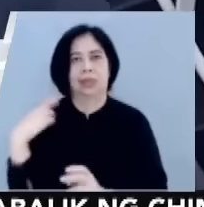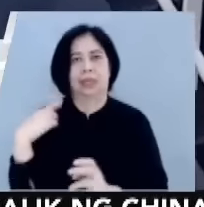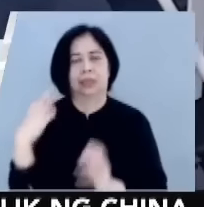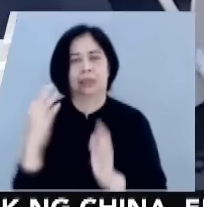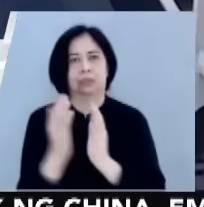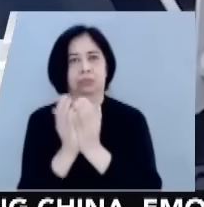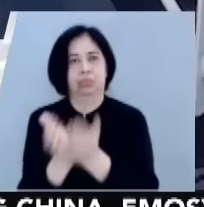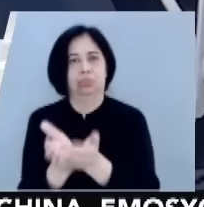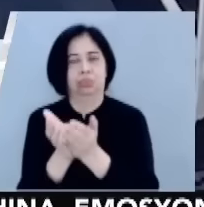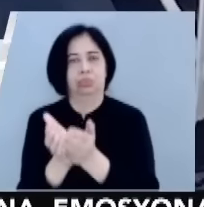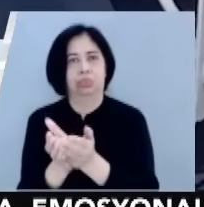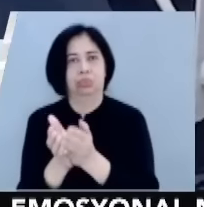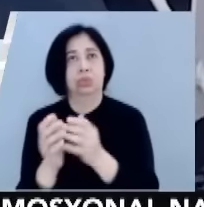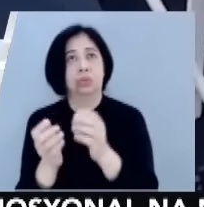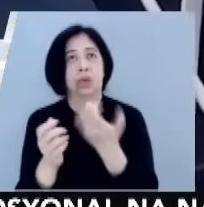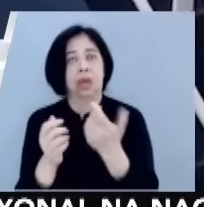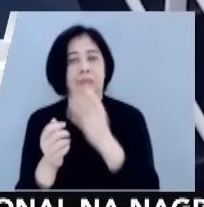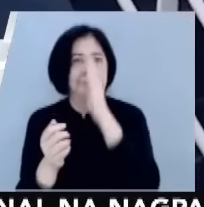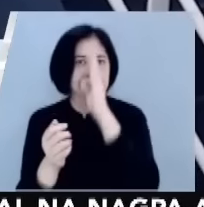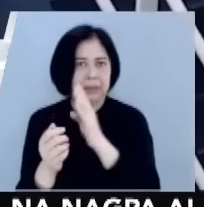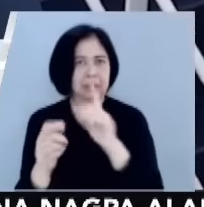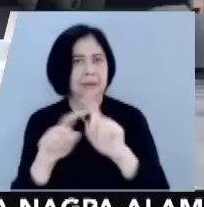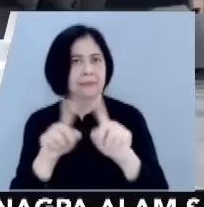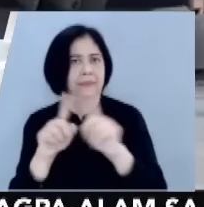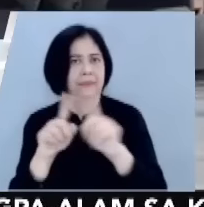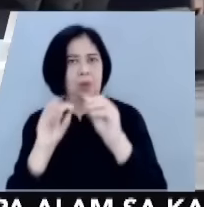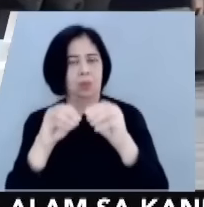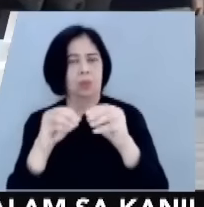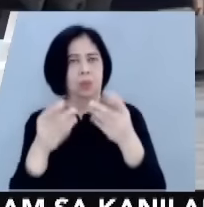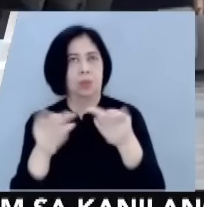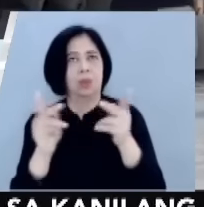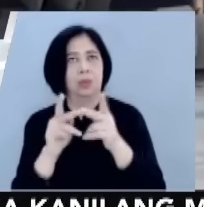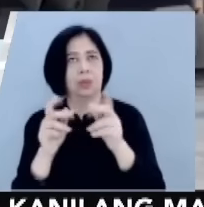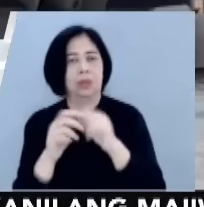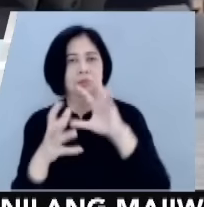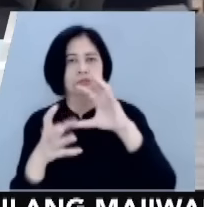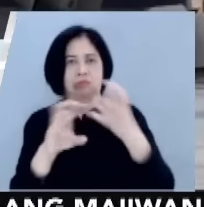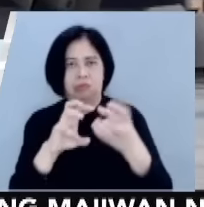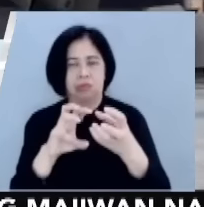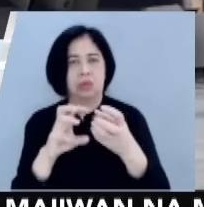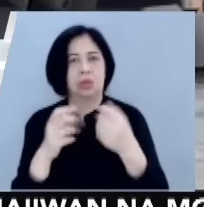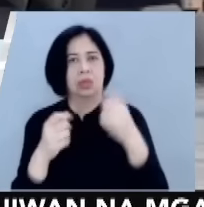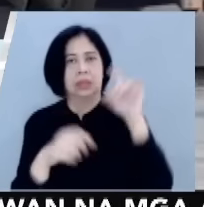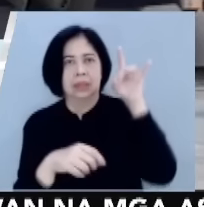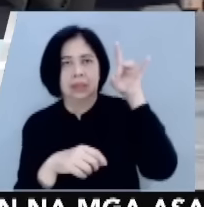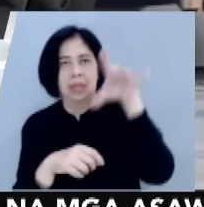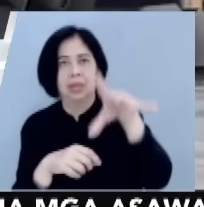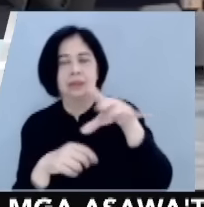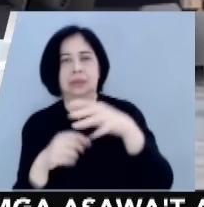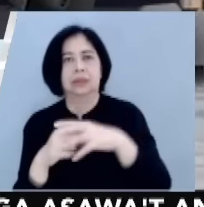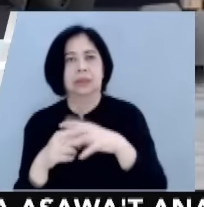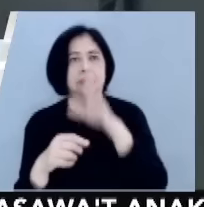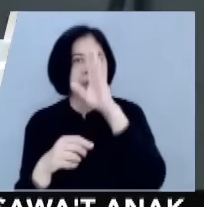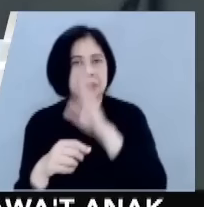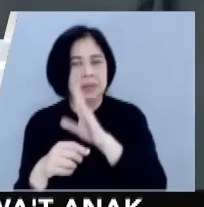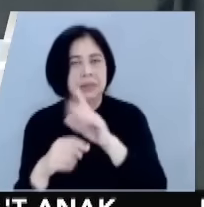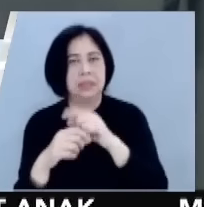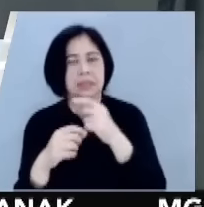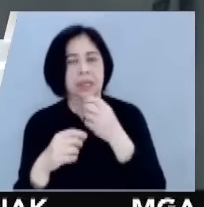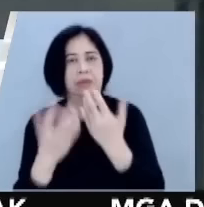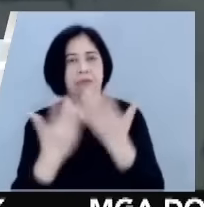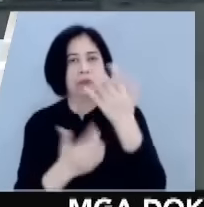Ang isang lifecraft may crack at nasira ang lagayan nito. Na-deform ang navigational light ng barko. Nasira ang firehose box at